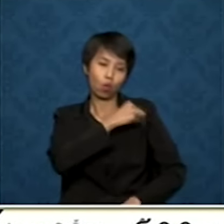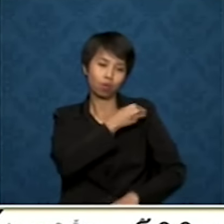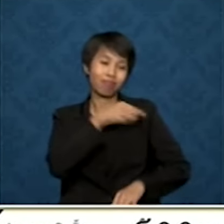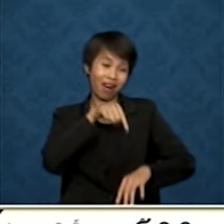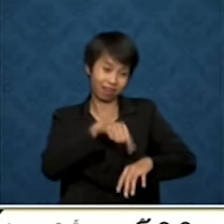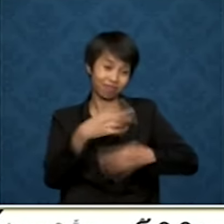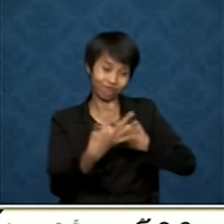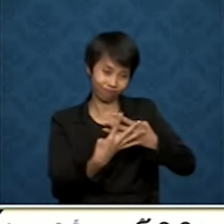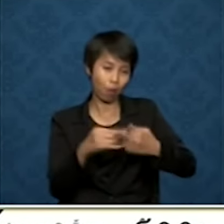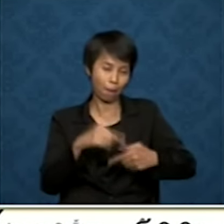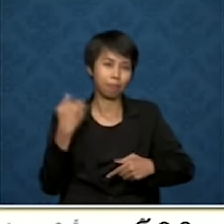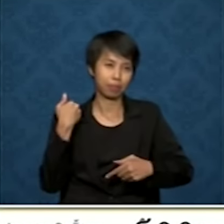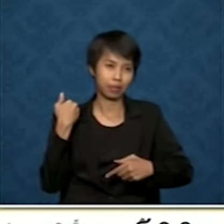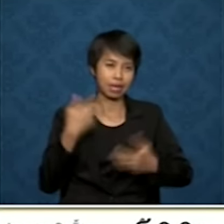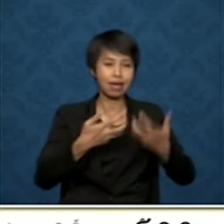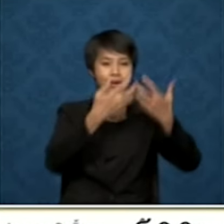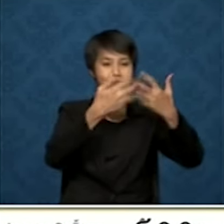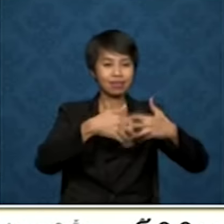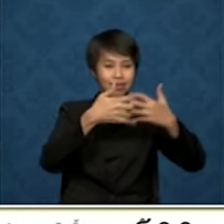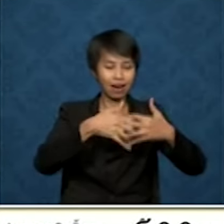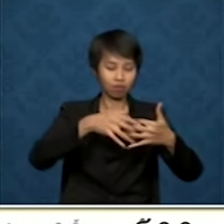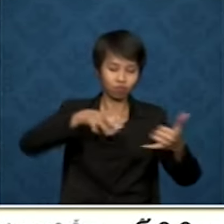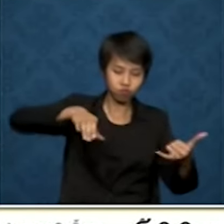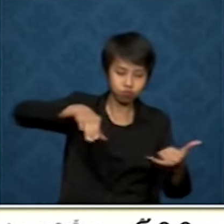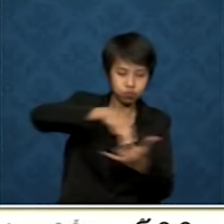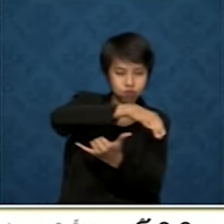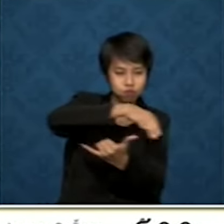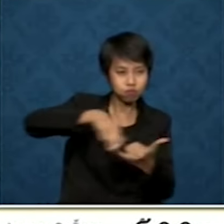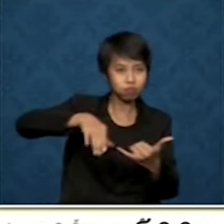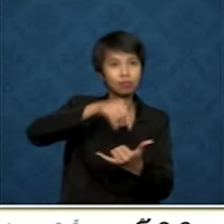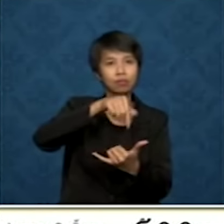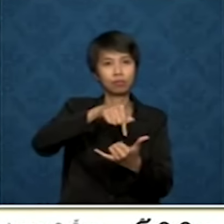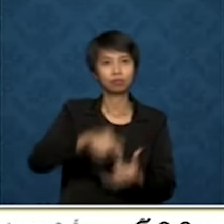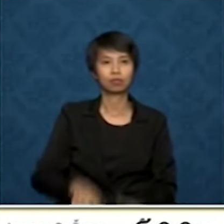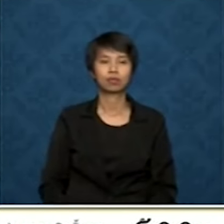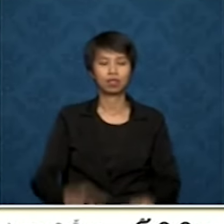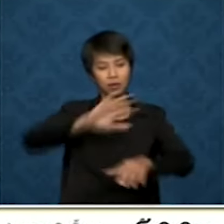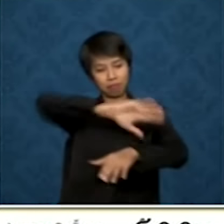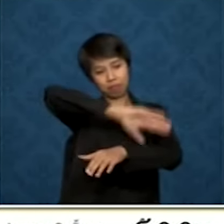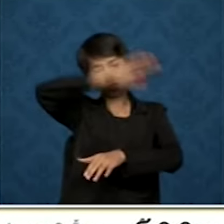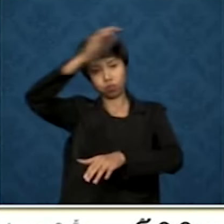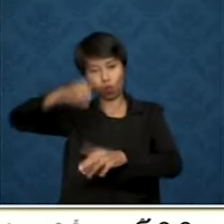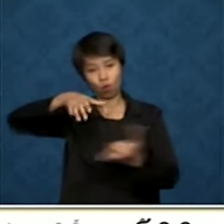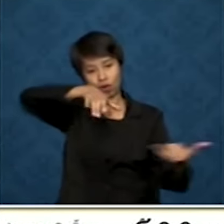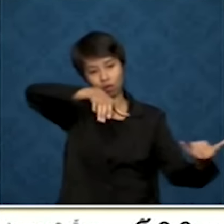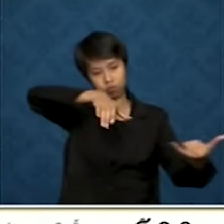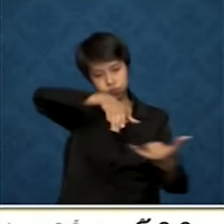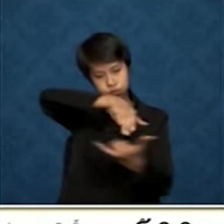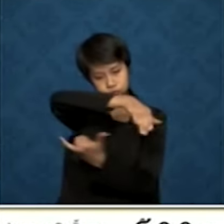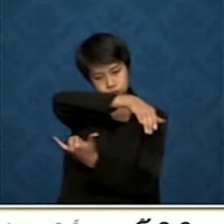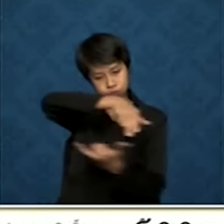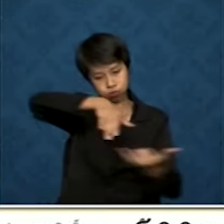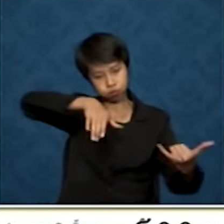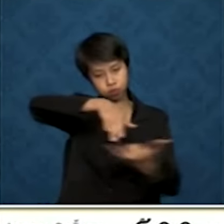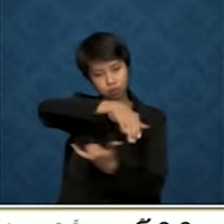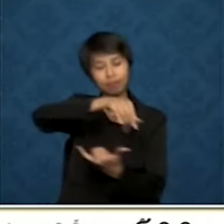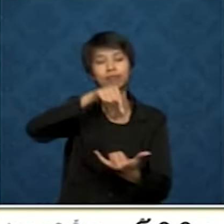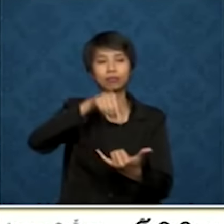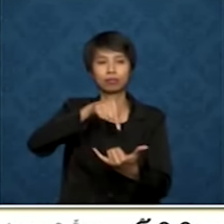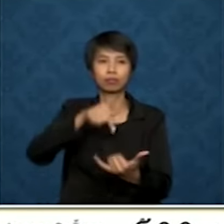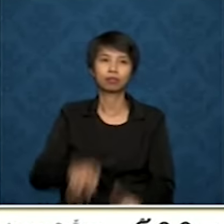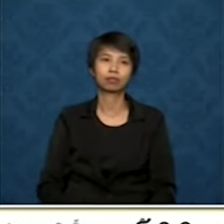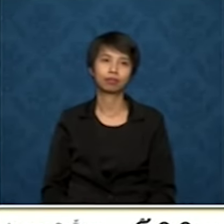CTครับเครื่อง CTคือเครื่อง xrayคอมพิวเตอร์ไอ้ที่มันเป็นอุโมงค์ฮะเข้าไป 5นาที 10นาทีไอ้อุโมงค์นั้นน่ะเข้าไปแป๊บ